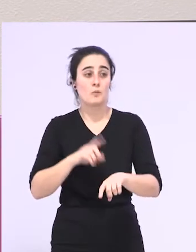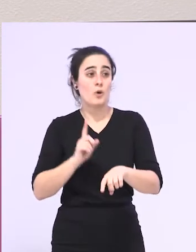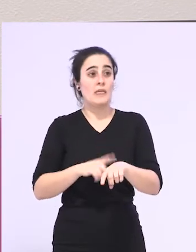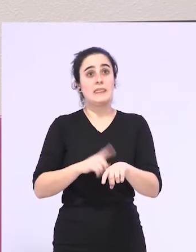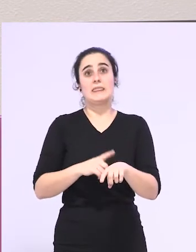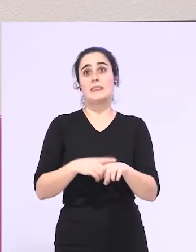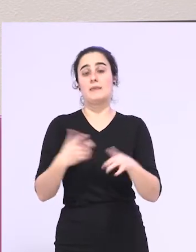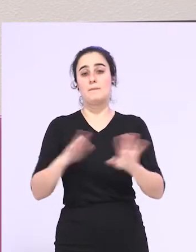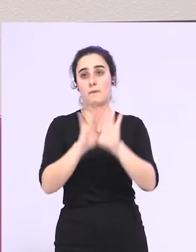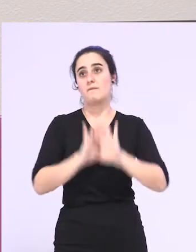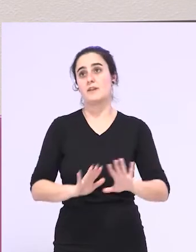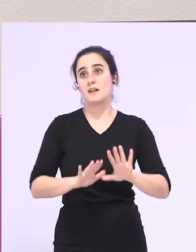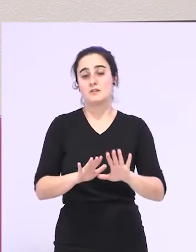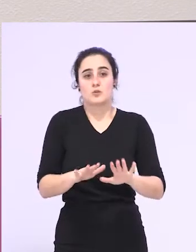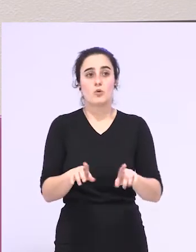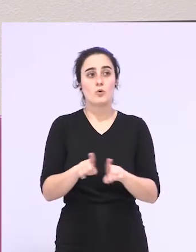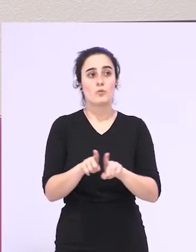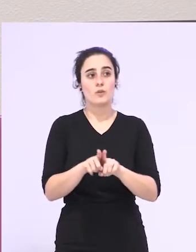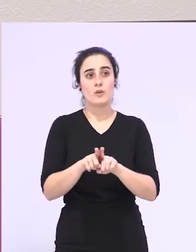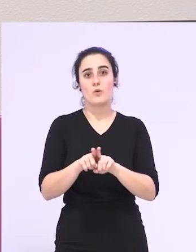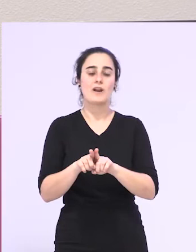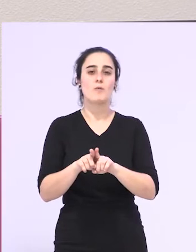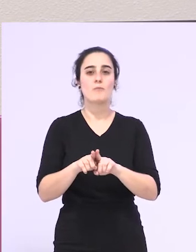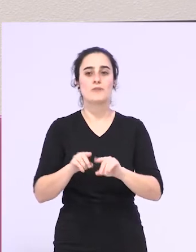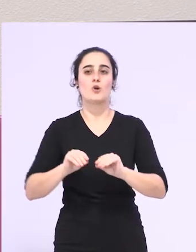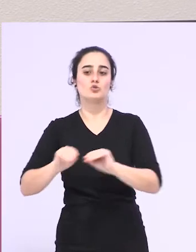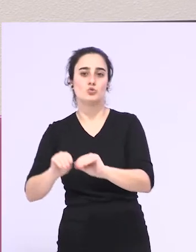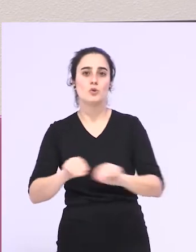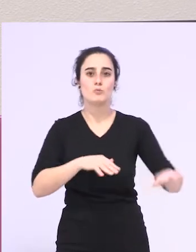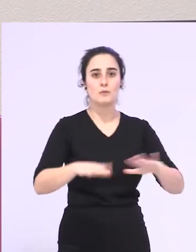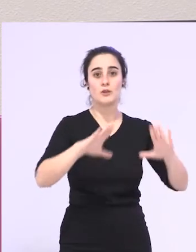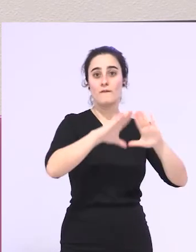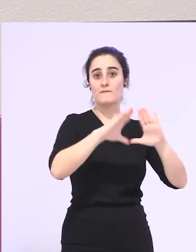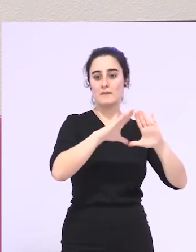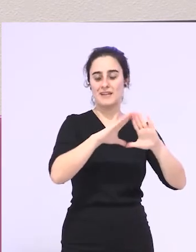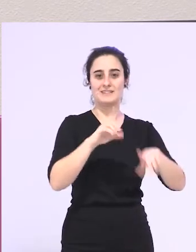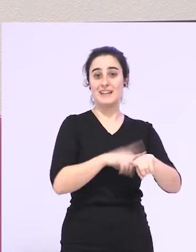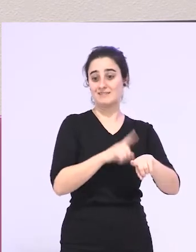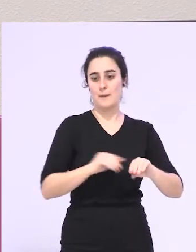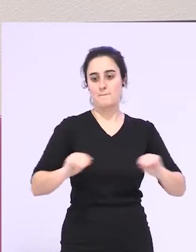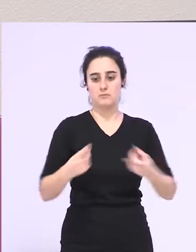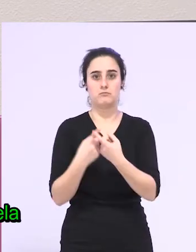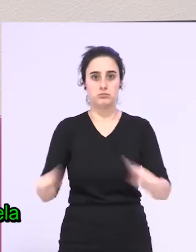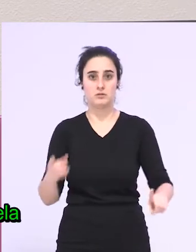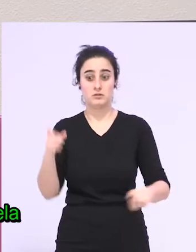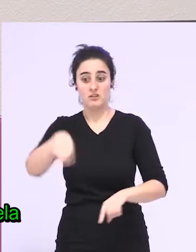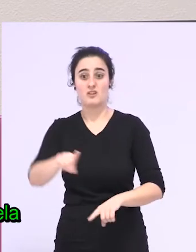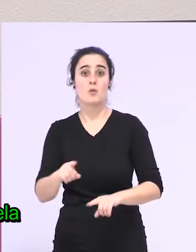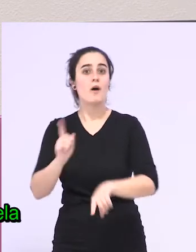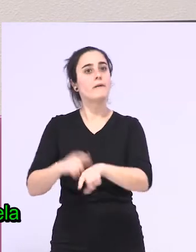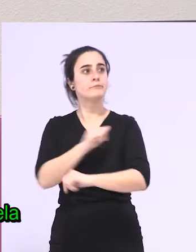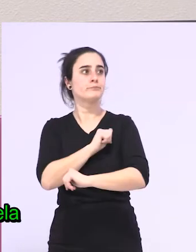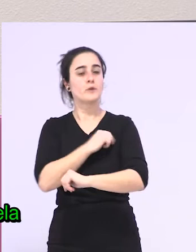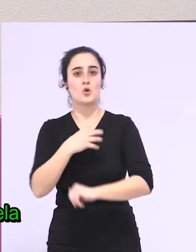bat mugimendu feministaren denborekin, ez? Eta orduan komunikabideak ez daude prest itxaroteko, esaten dizute, bazpaldin bazaude prest, zuek ere